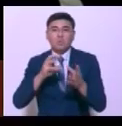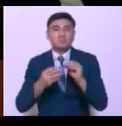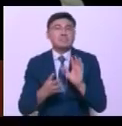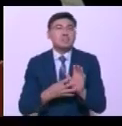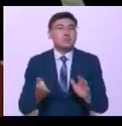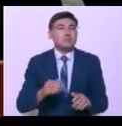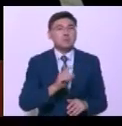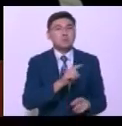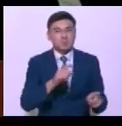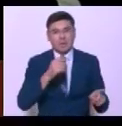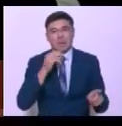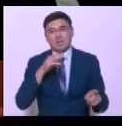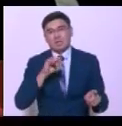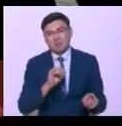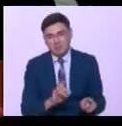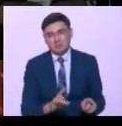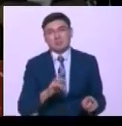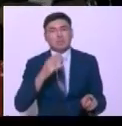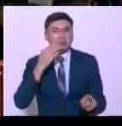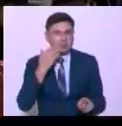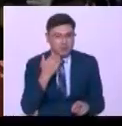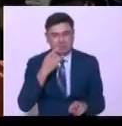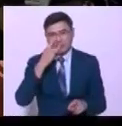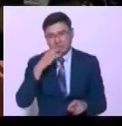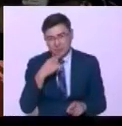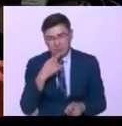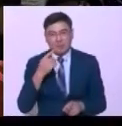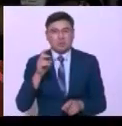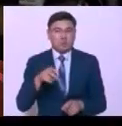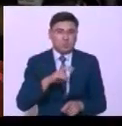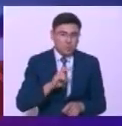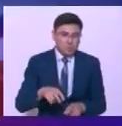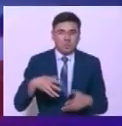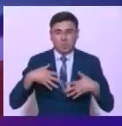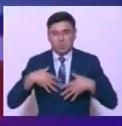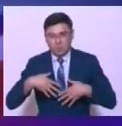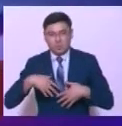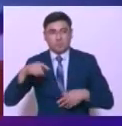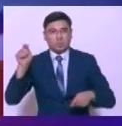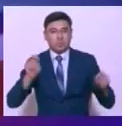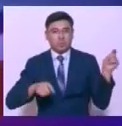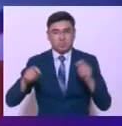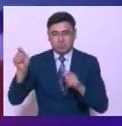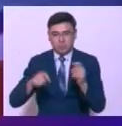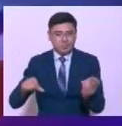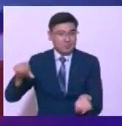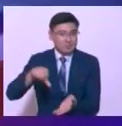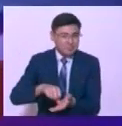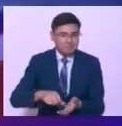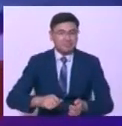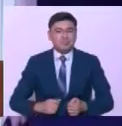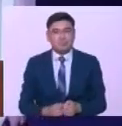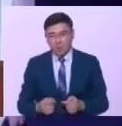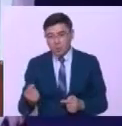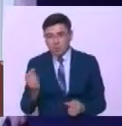из Ирана Татарстана Грузии Кыргызстана и Казахстана это мероприятие стало возможностью для артистов обменяться опытом и это безусловно